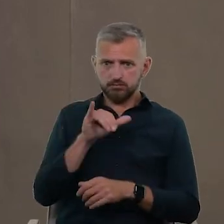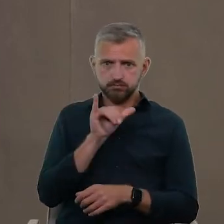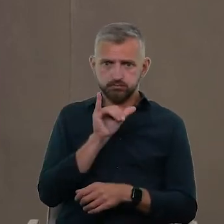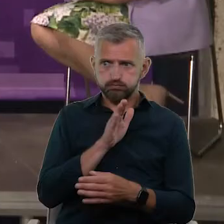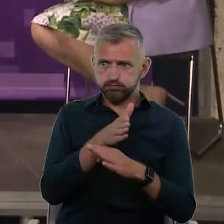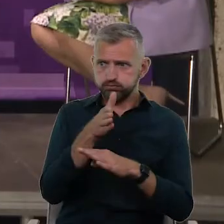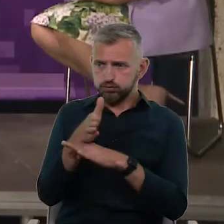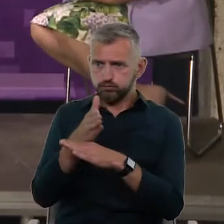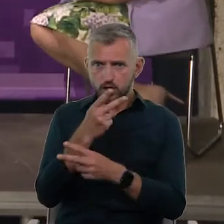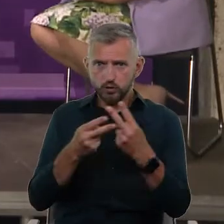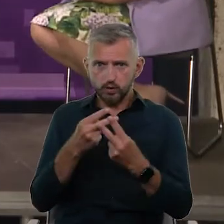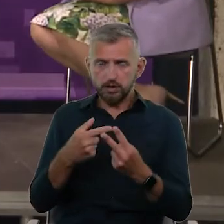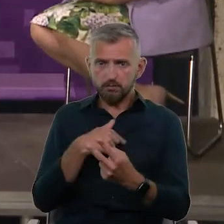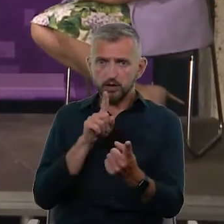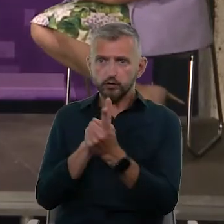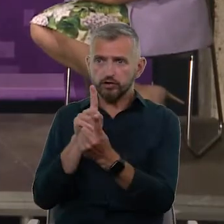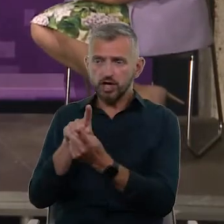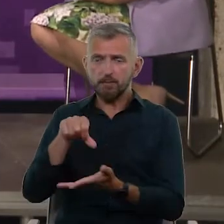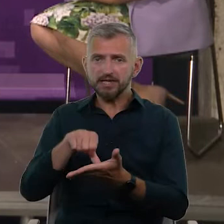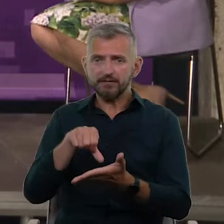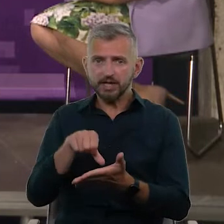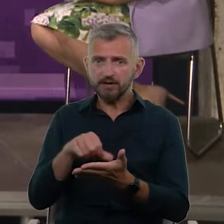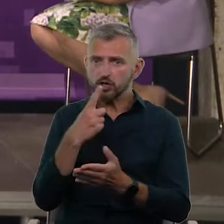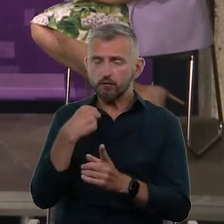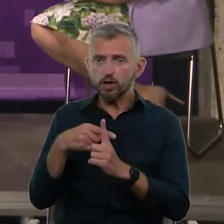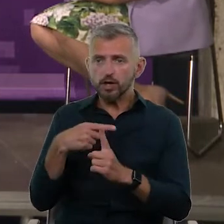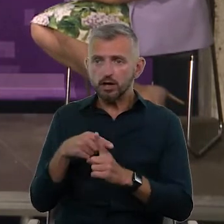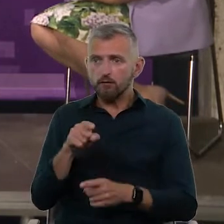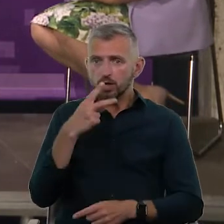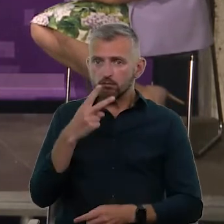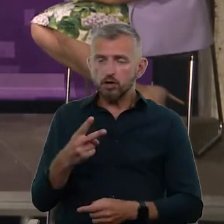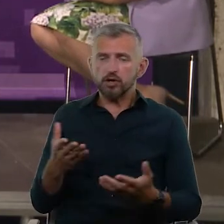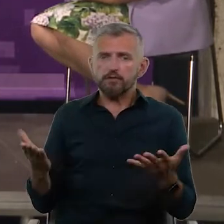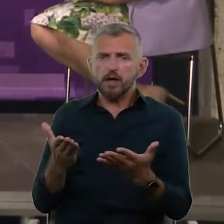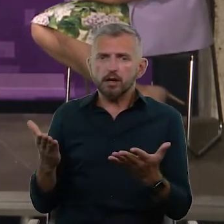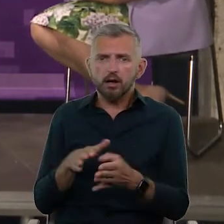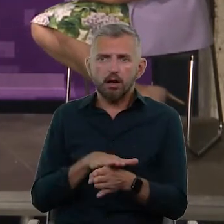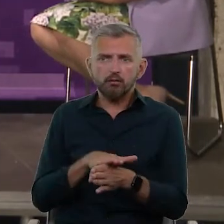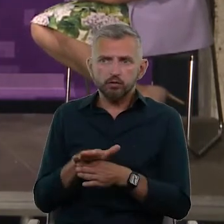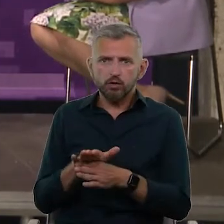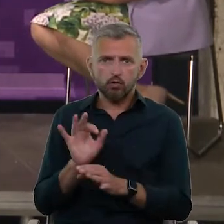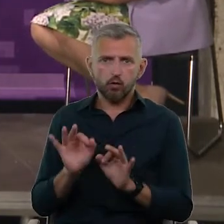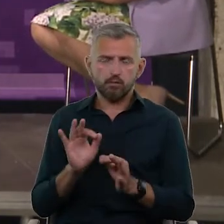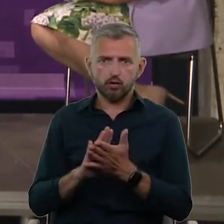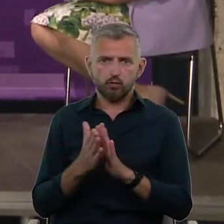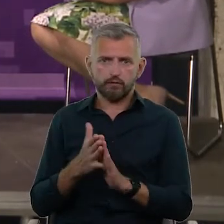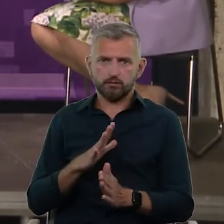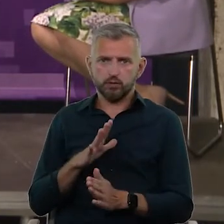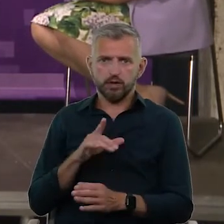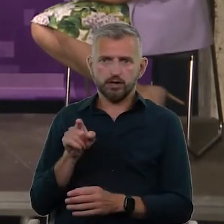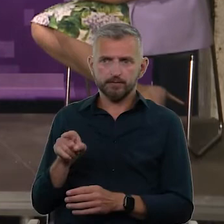вибачте, ми зустрічали представників Червоного Хреста, і вони бачили, в яких абсолютно нормальних умовах були ті